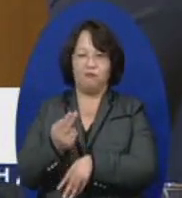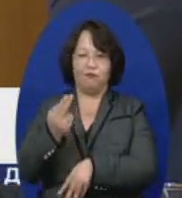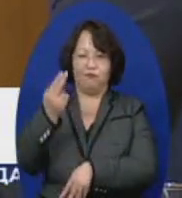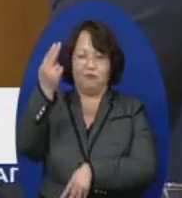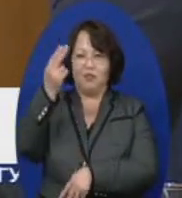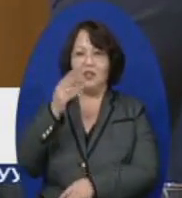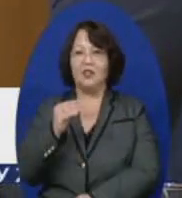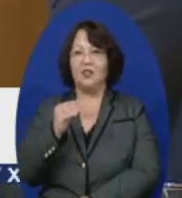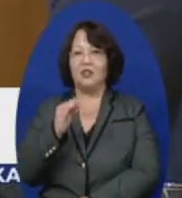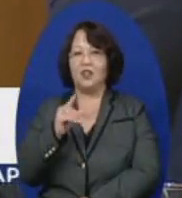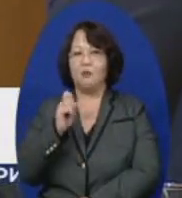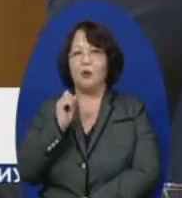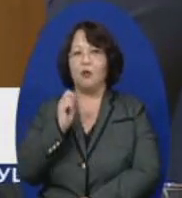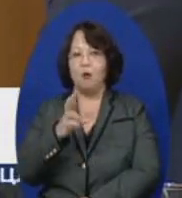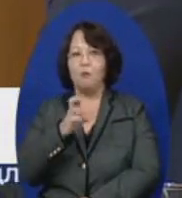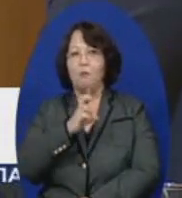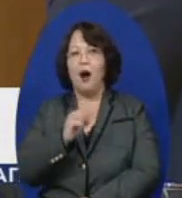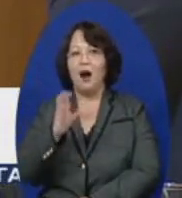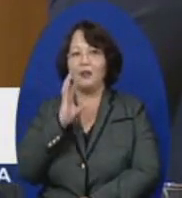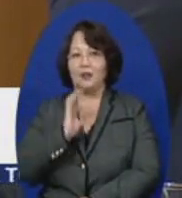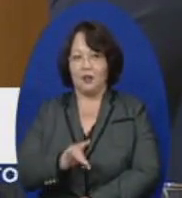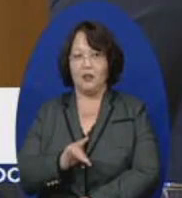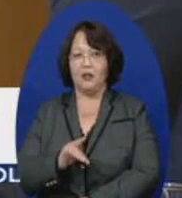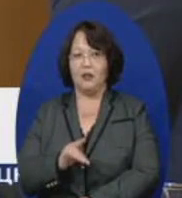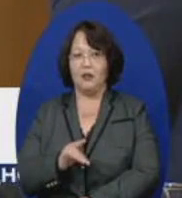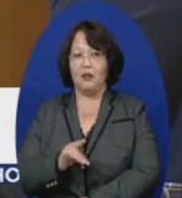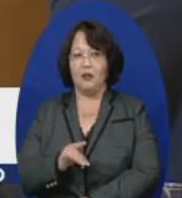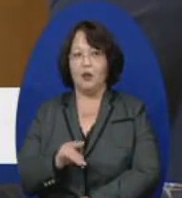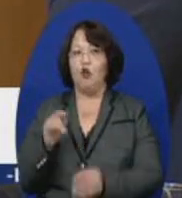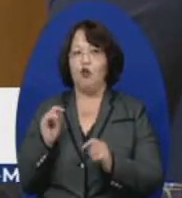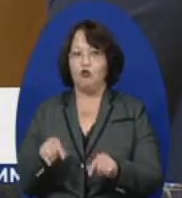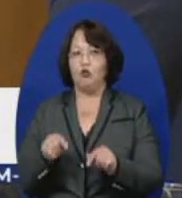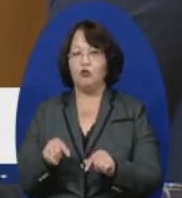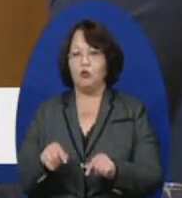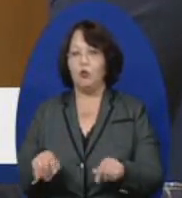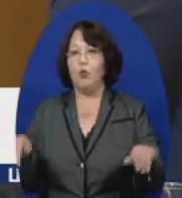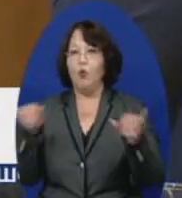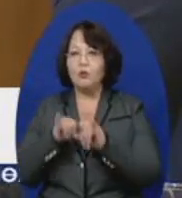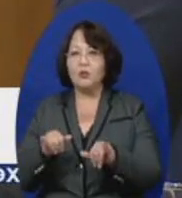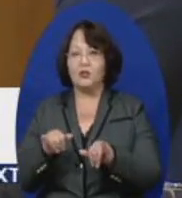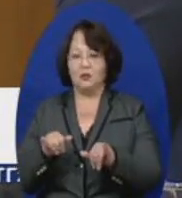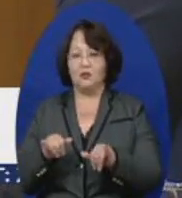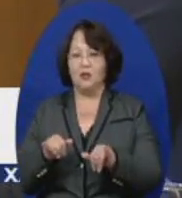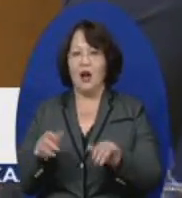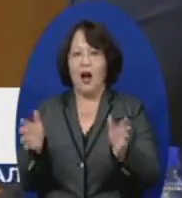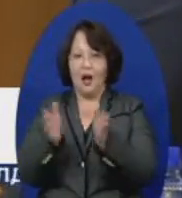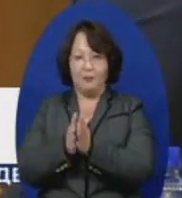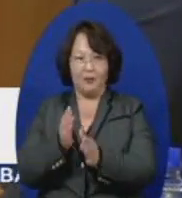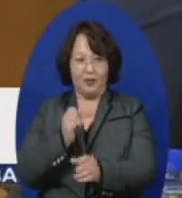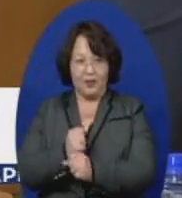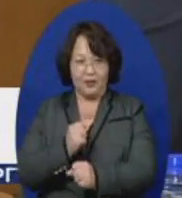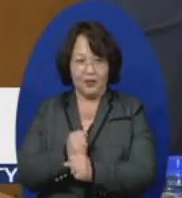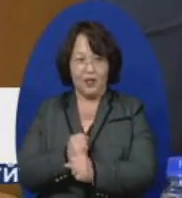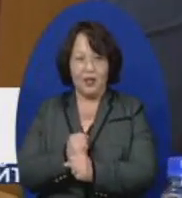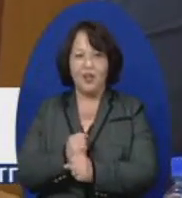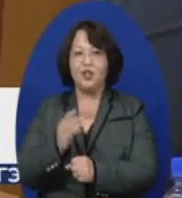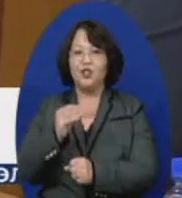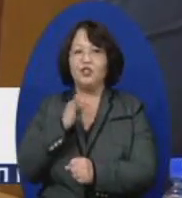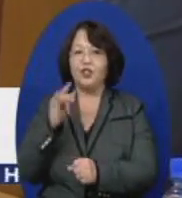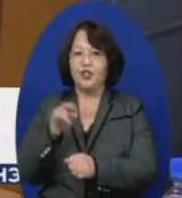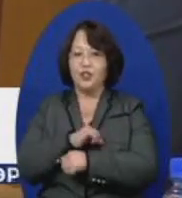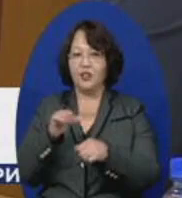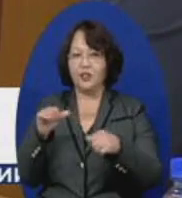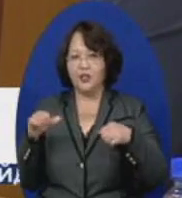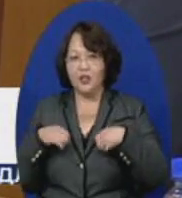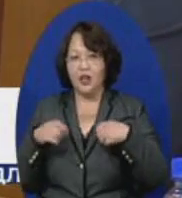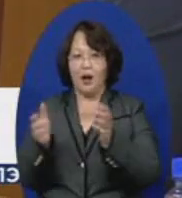нисгэн Жанибеков баатар маань за тэгээд одоо энэ өнөөдрийн одоо хоёр ард түмний энэ хамтын ажиллагаа жирийн одоо